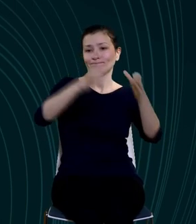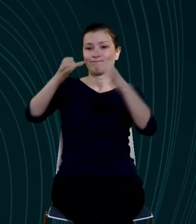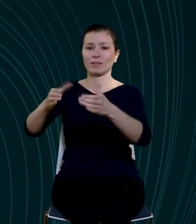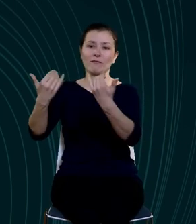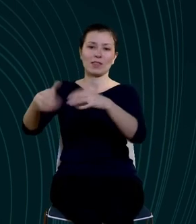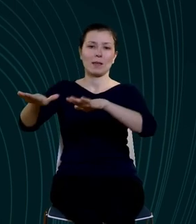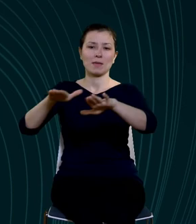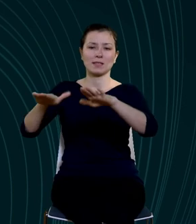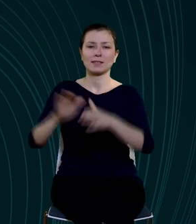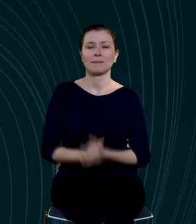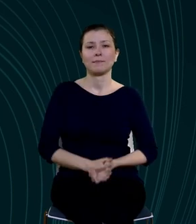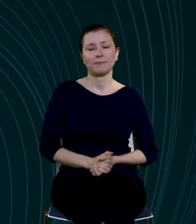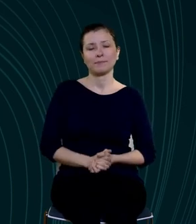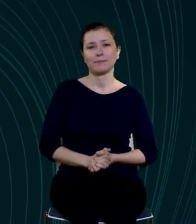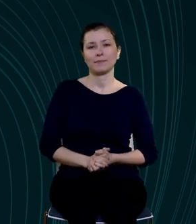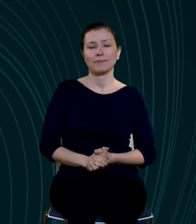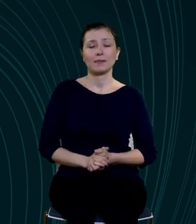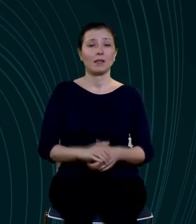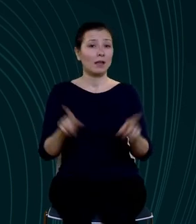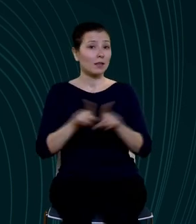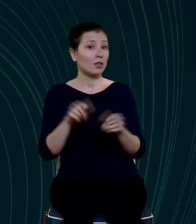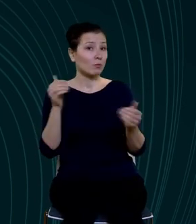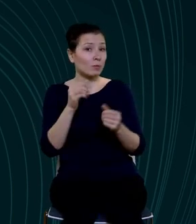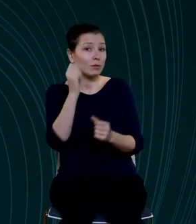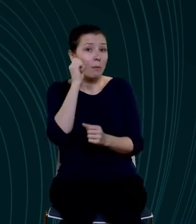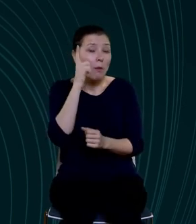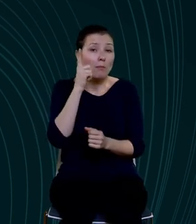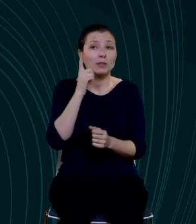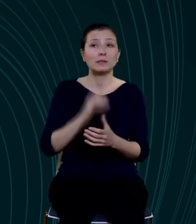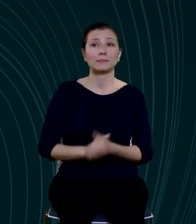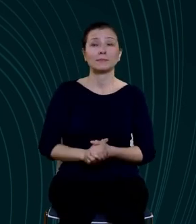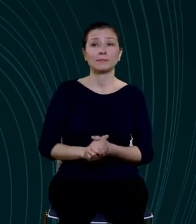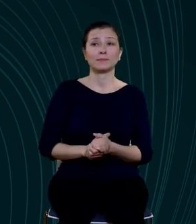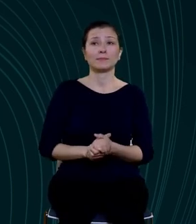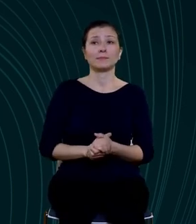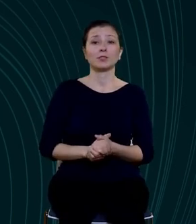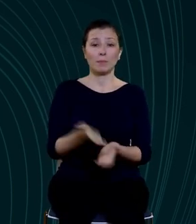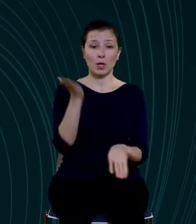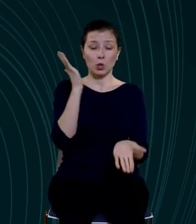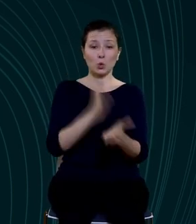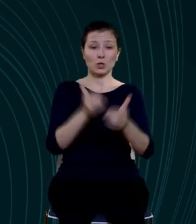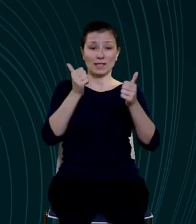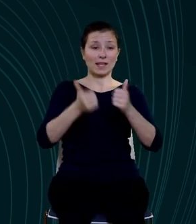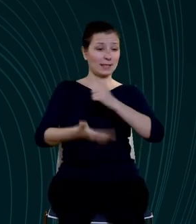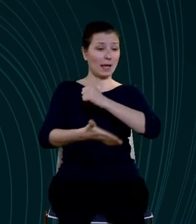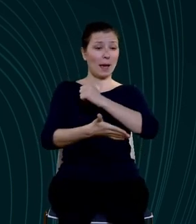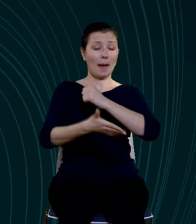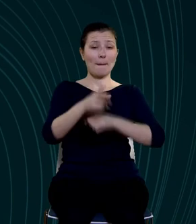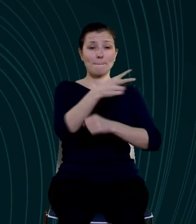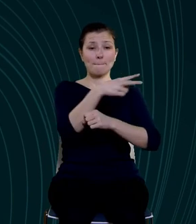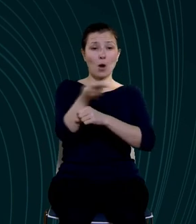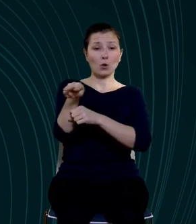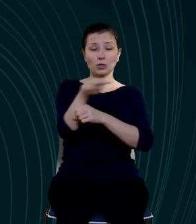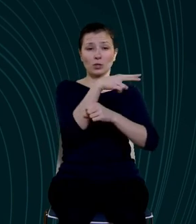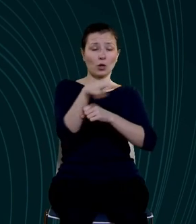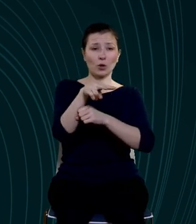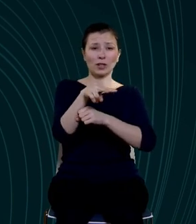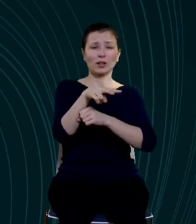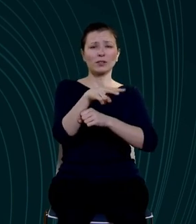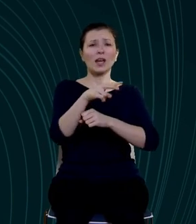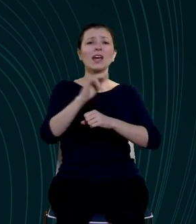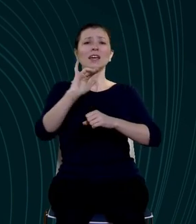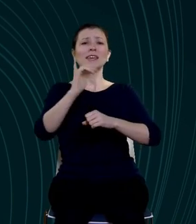Pojawić się może również pomysł taki, aby doposażyć funkcjonujące już z powodzeniem stacji monitoringu jakości